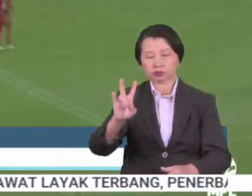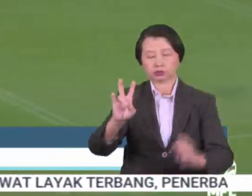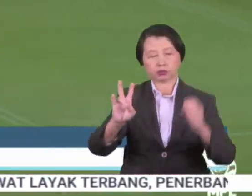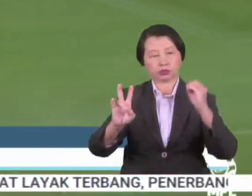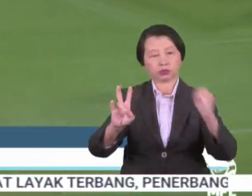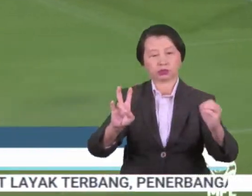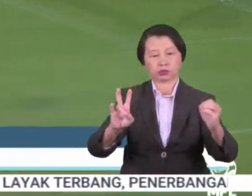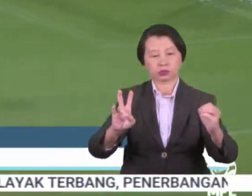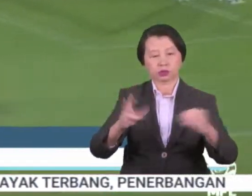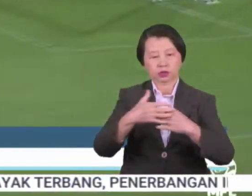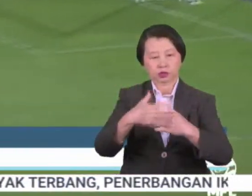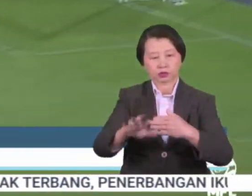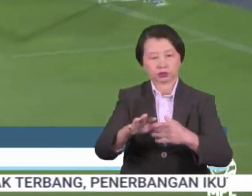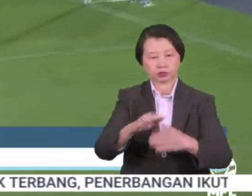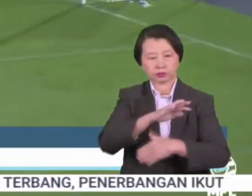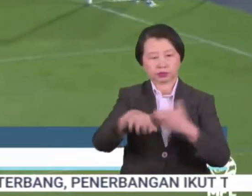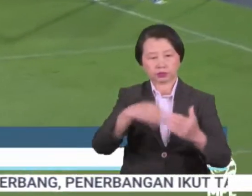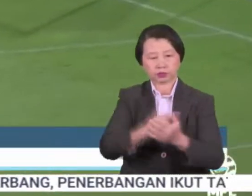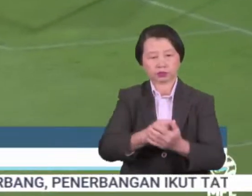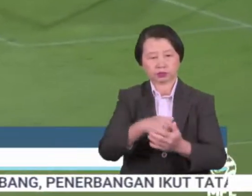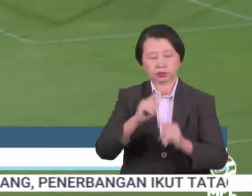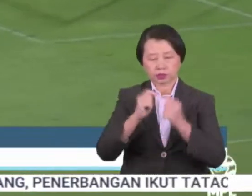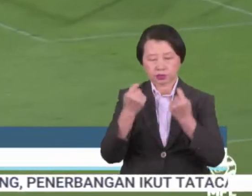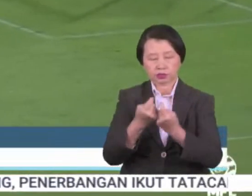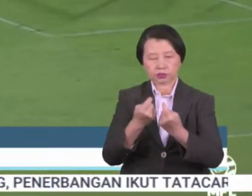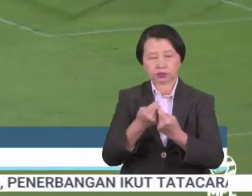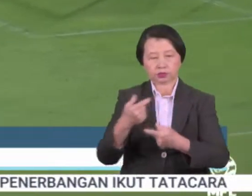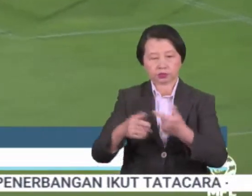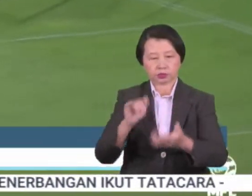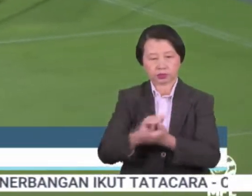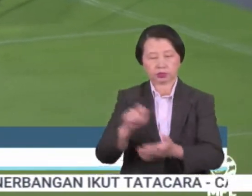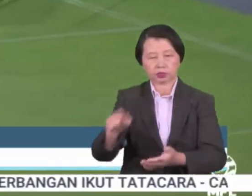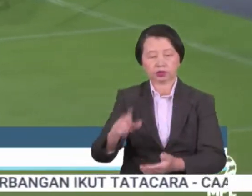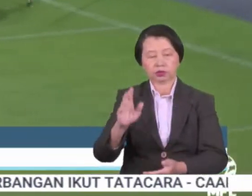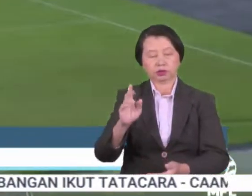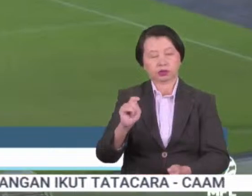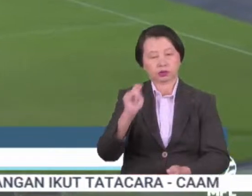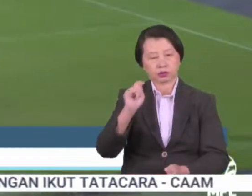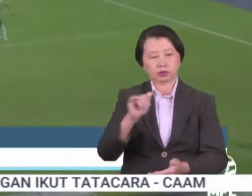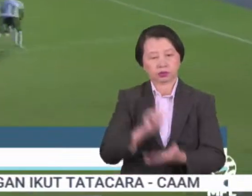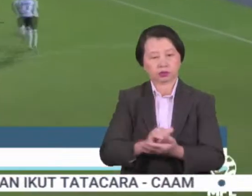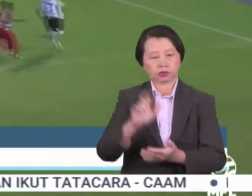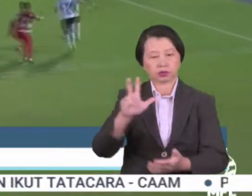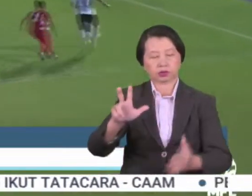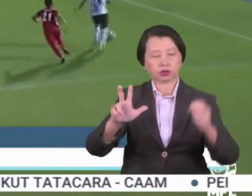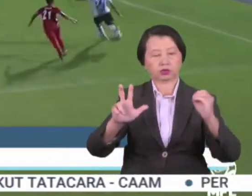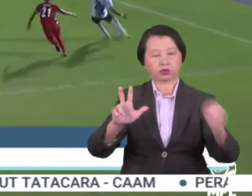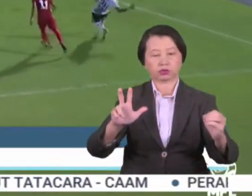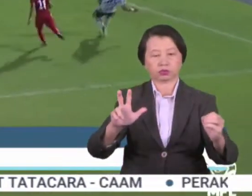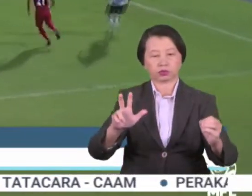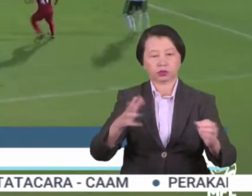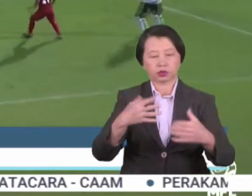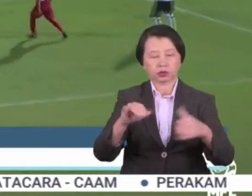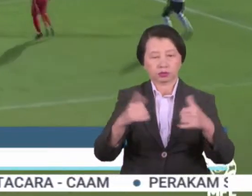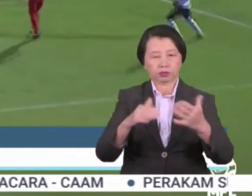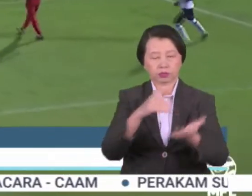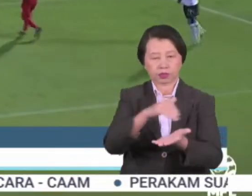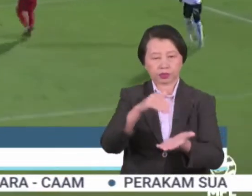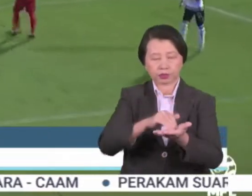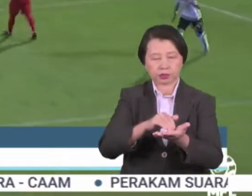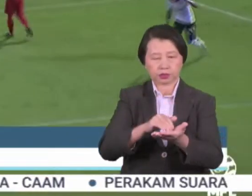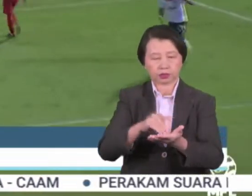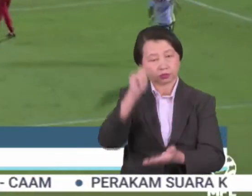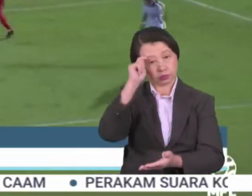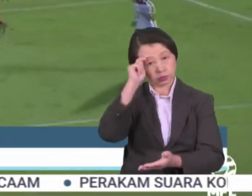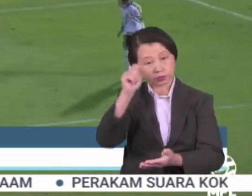70 selepas menewaskan pasukan Liga KL Rovers 3 pemain tengah skuad peny